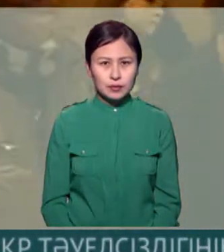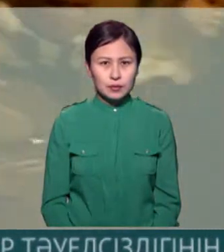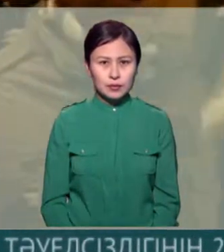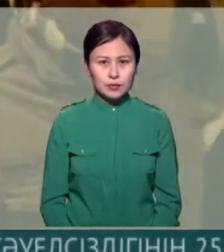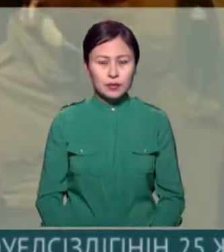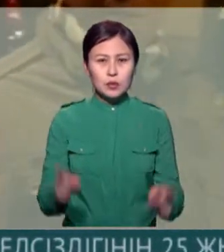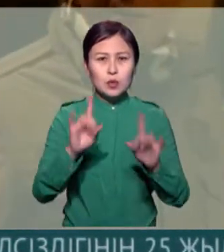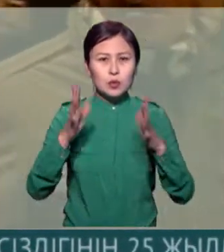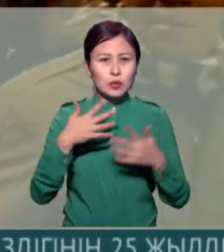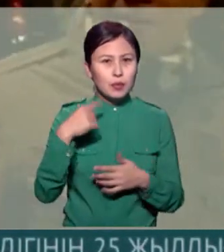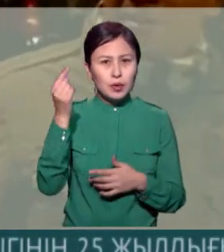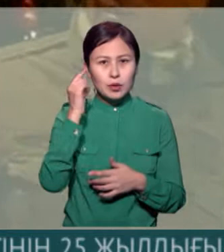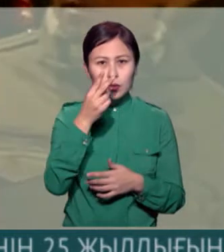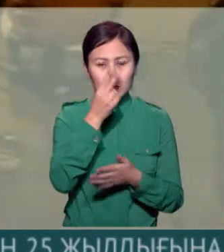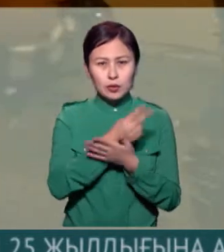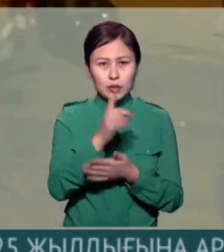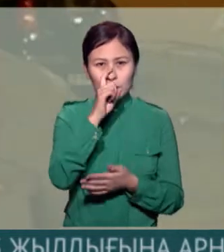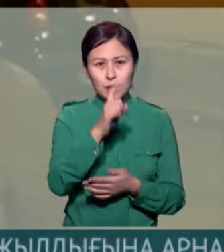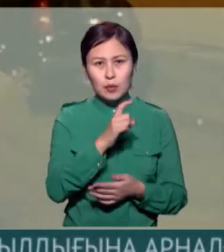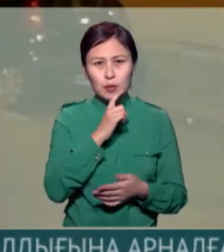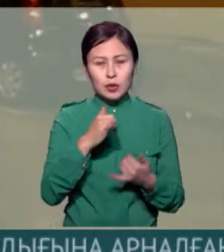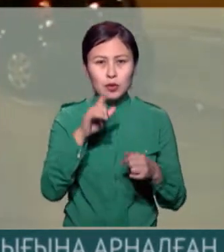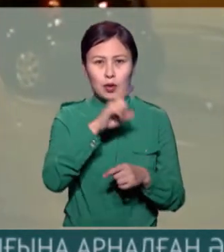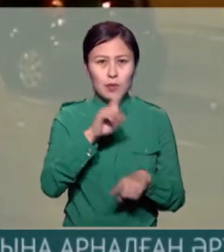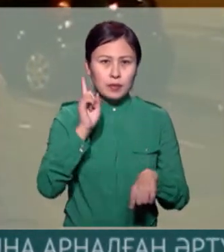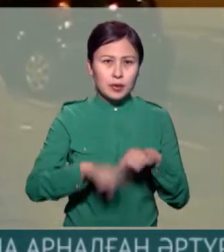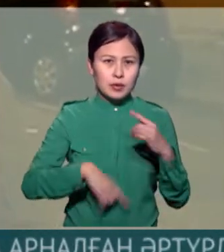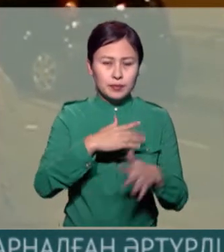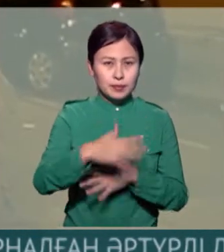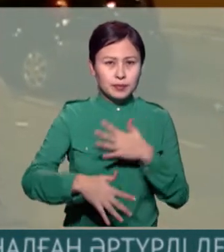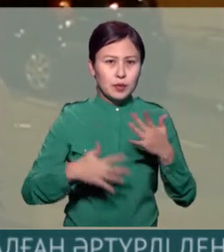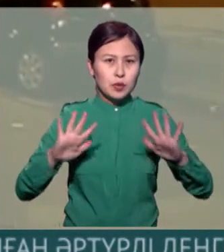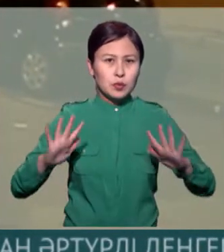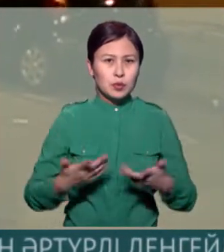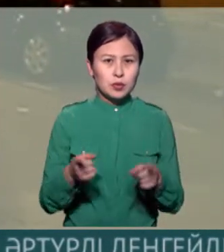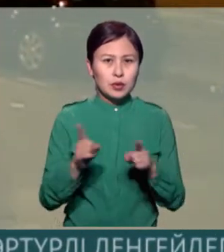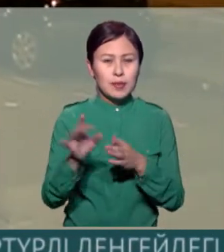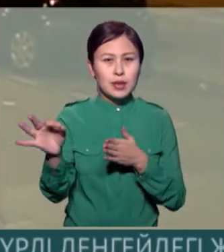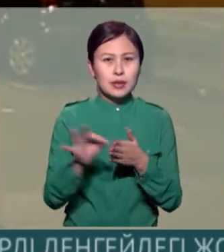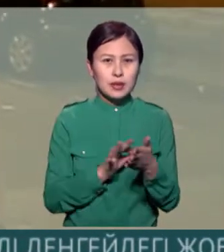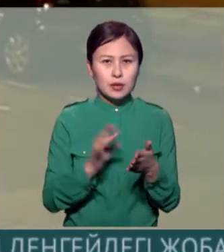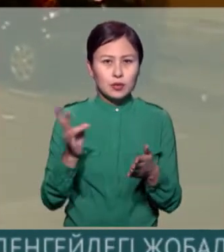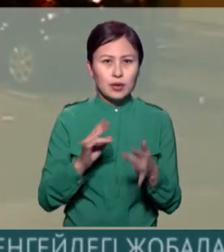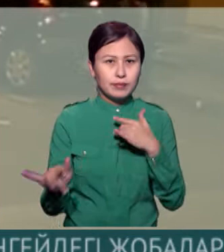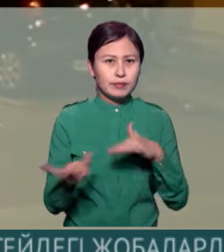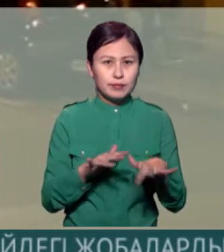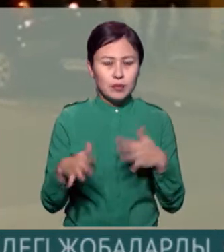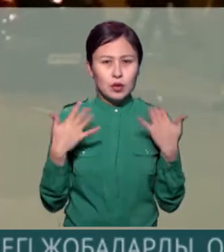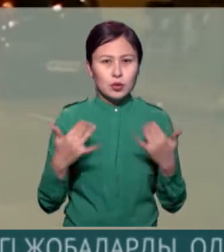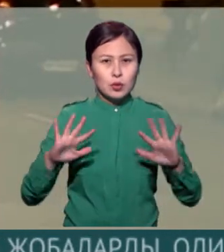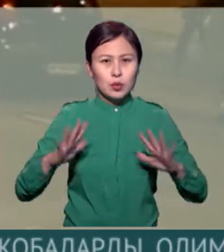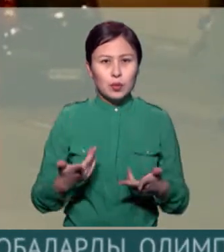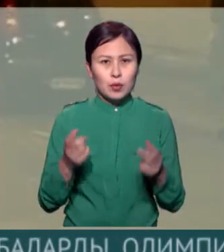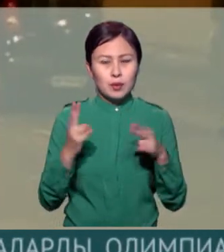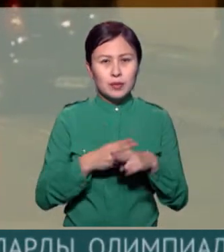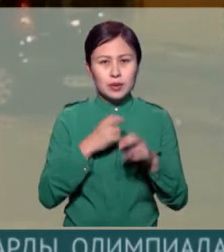Не болғанын түсінбей қалдық. Бір сәтте халық арасында дүрбелең басталды. Осындай кезде жедел әрекеттену керек. Бір айтарым, біз